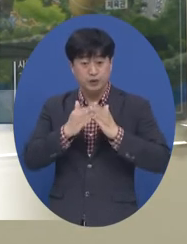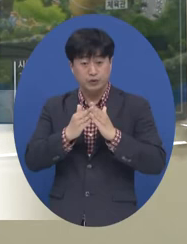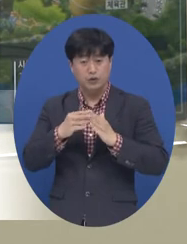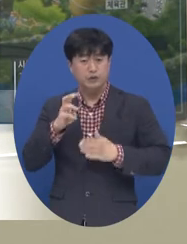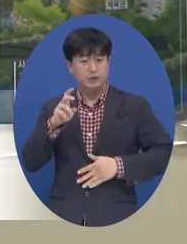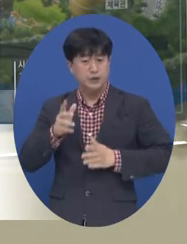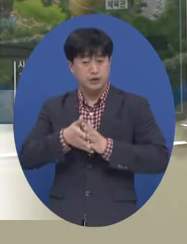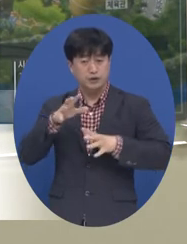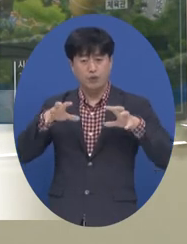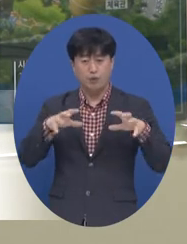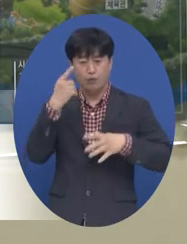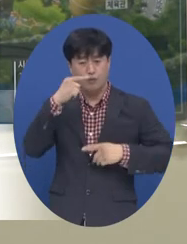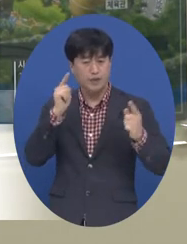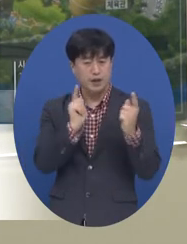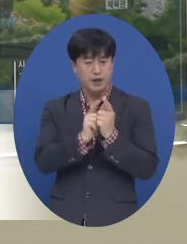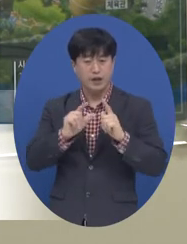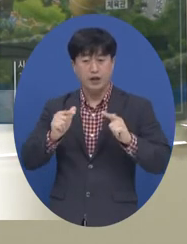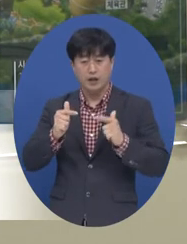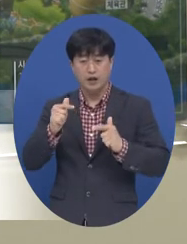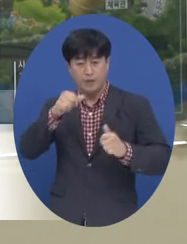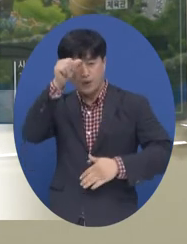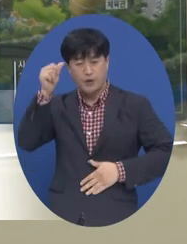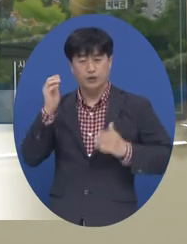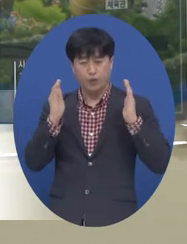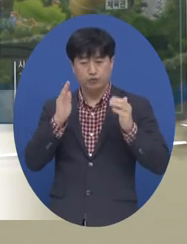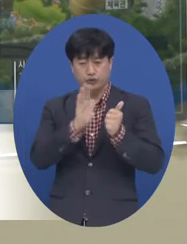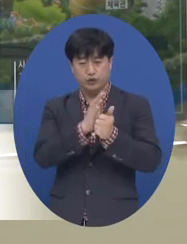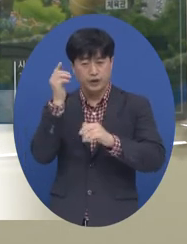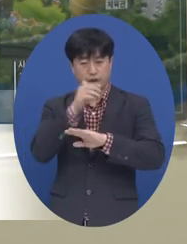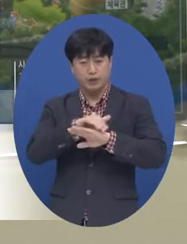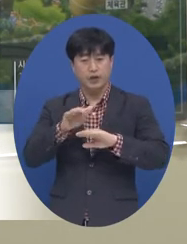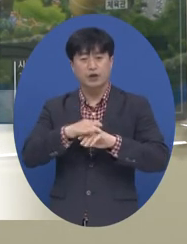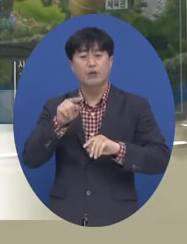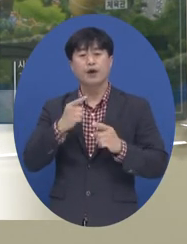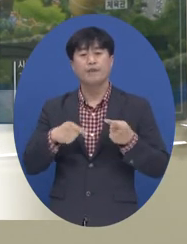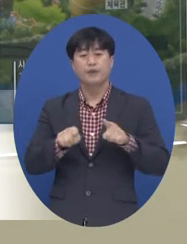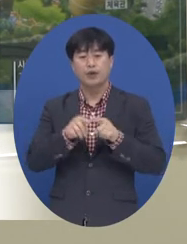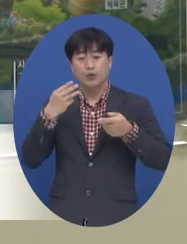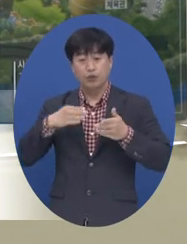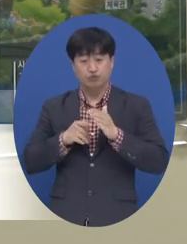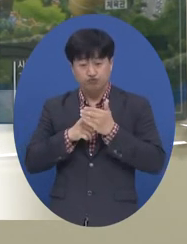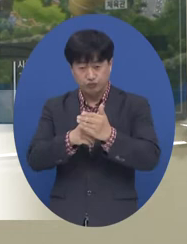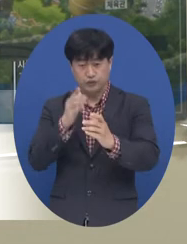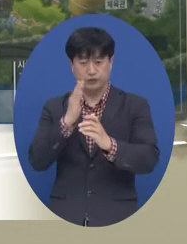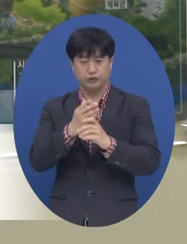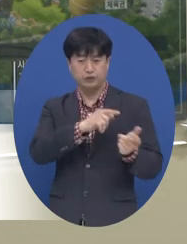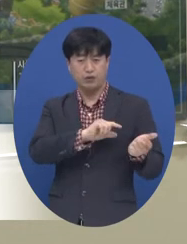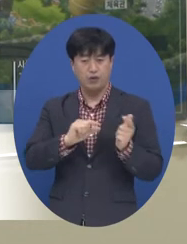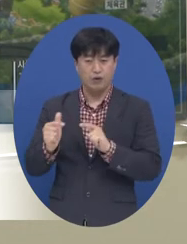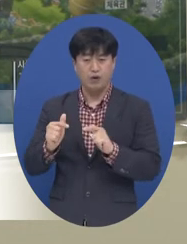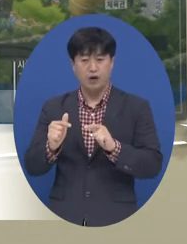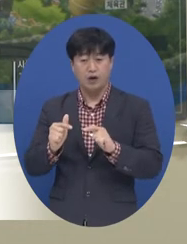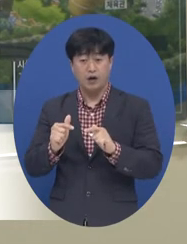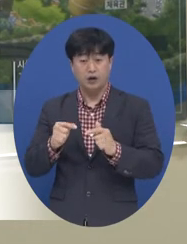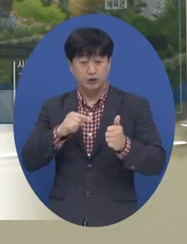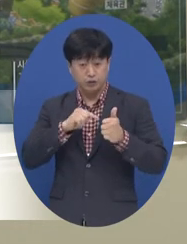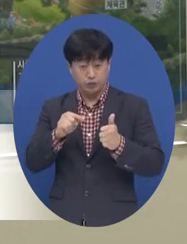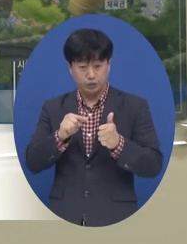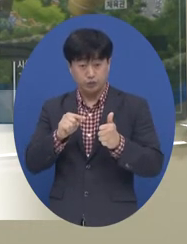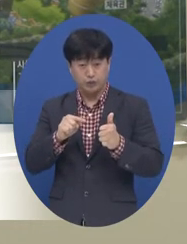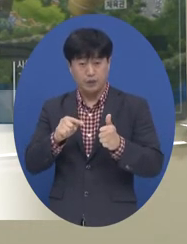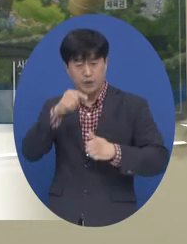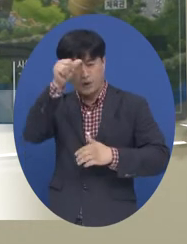31개 시 군의 비데는 평생학습을 지원할 계획입니다 이와 함께 더해서 추진 중인 각종 온 오프라인